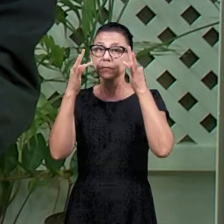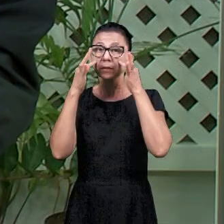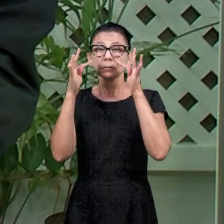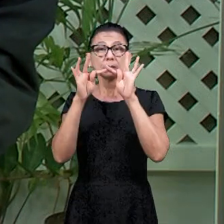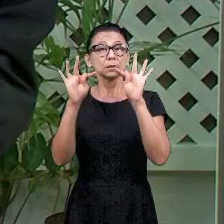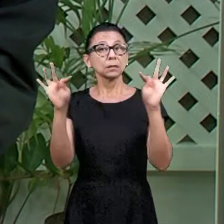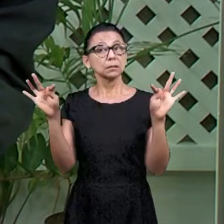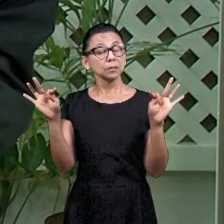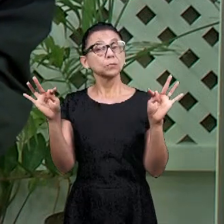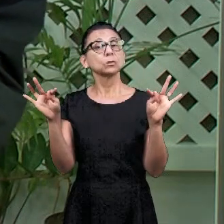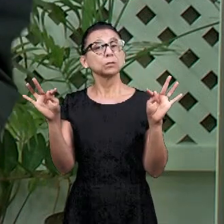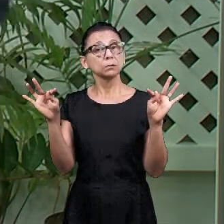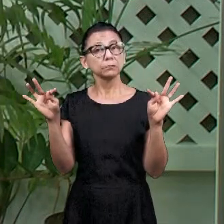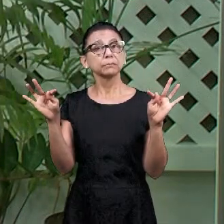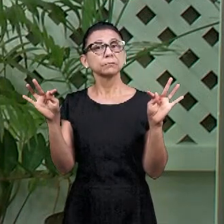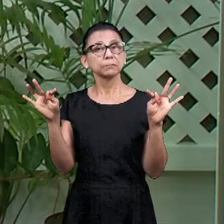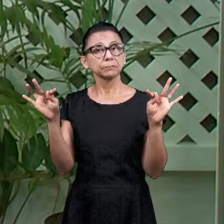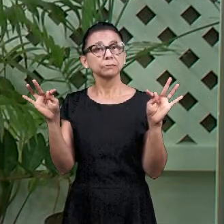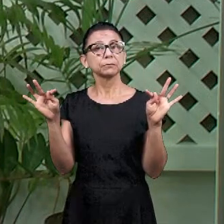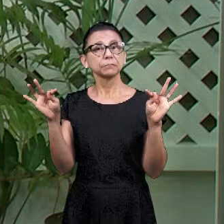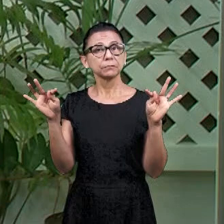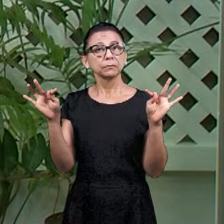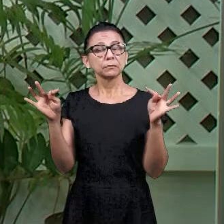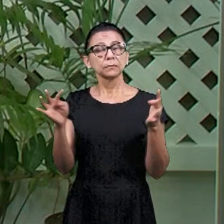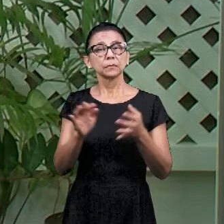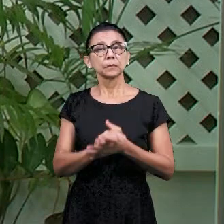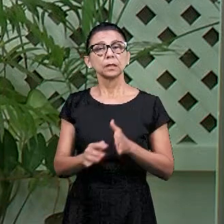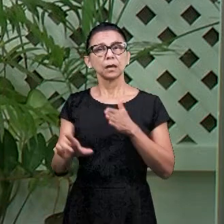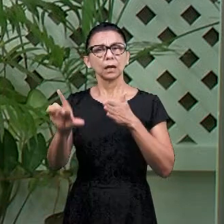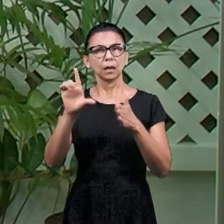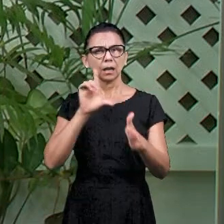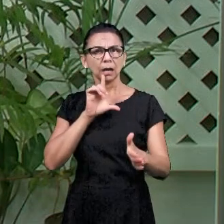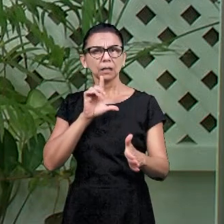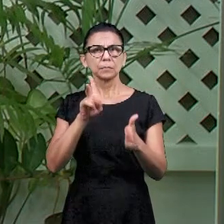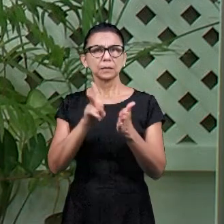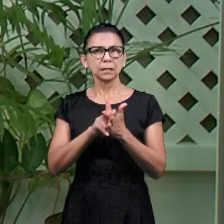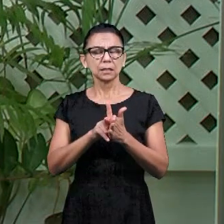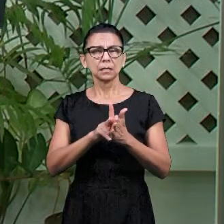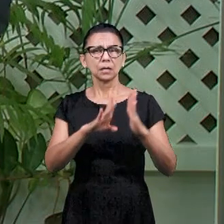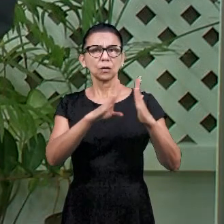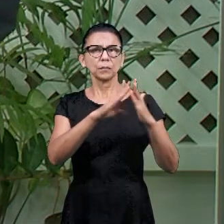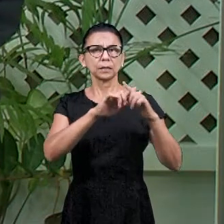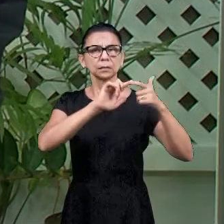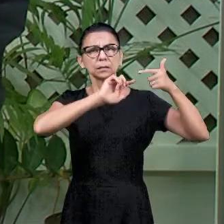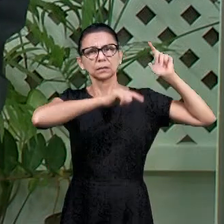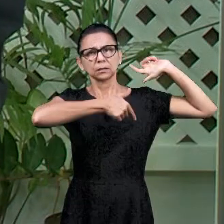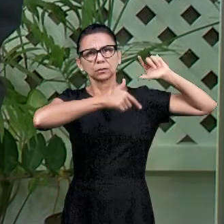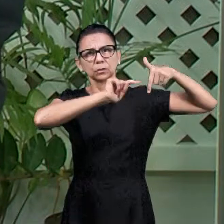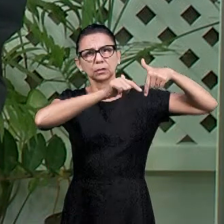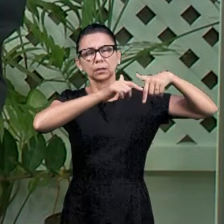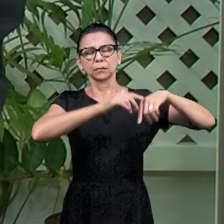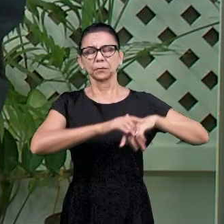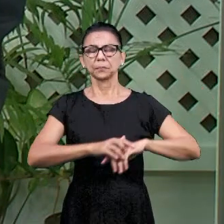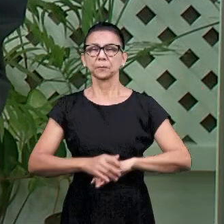la position de cette sœur, elle a été un témoignage, elle a laissé un témoignage